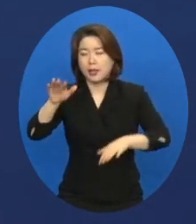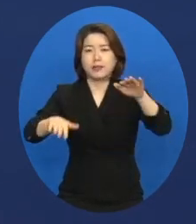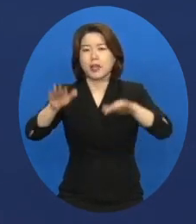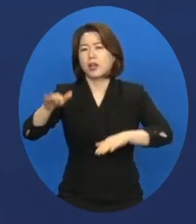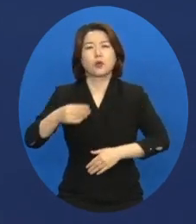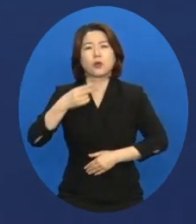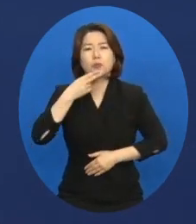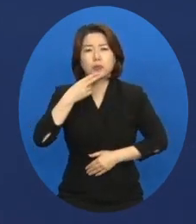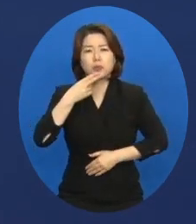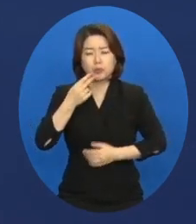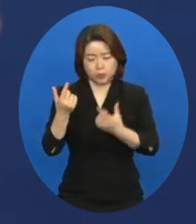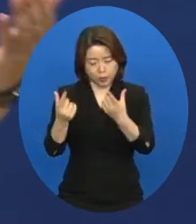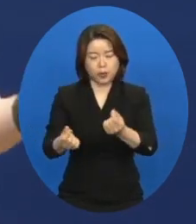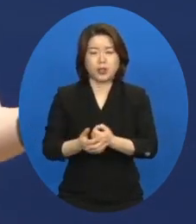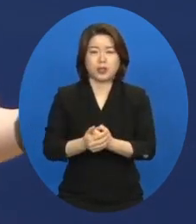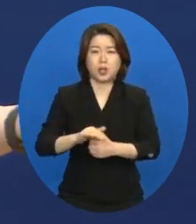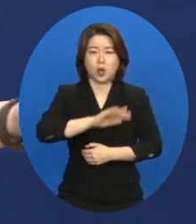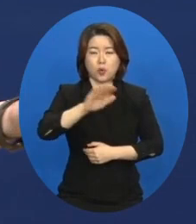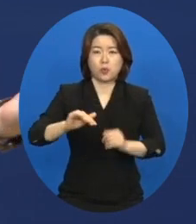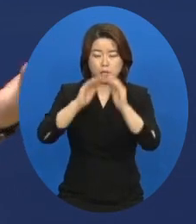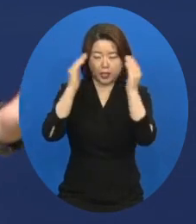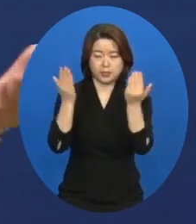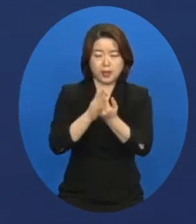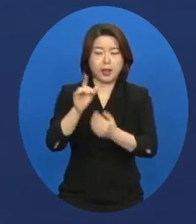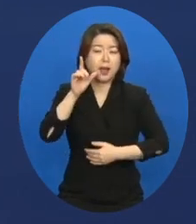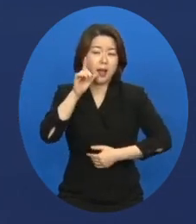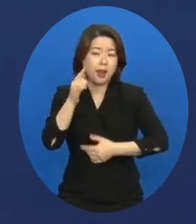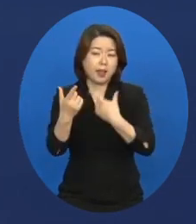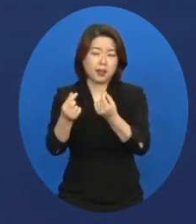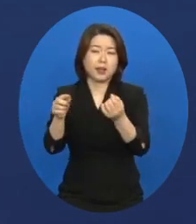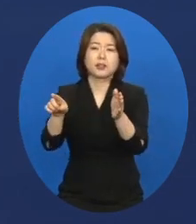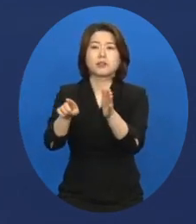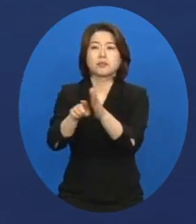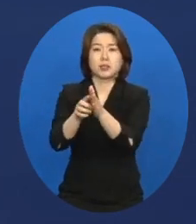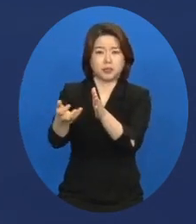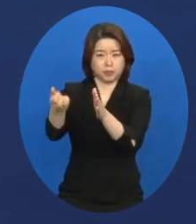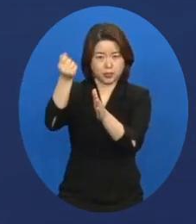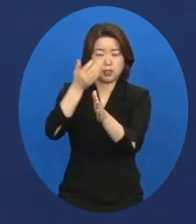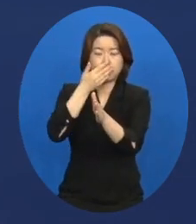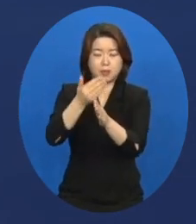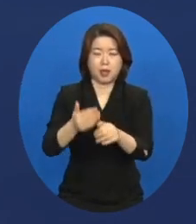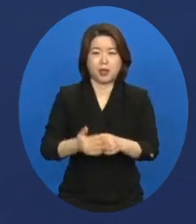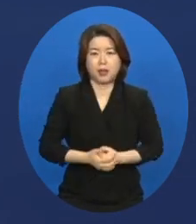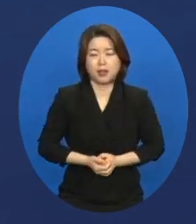없습니다. 우리는 다 갈렙 같은 믿음을 가질 수가 있는 겁니다.